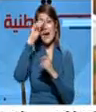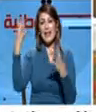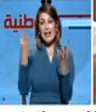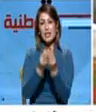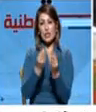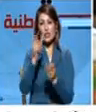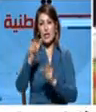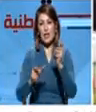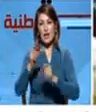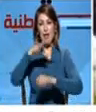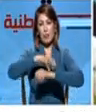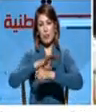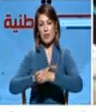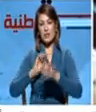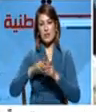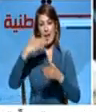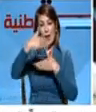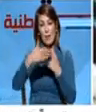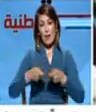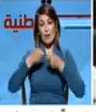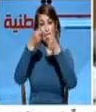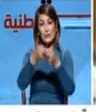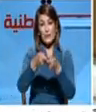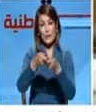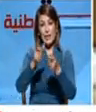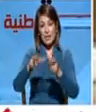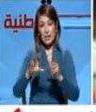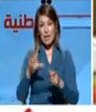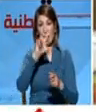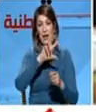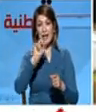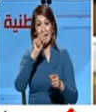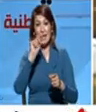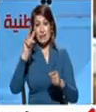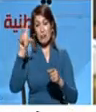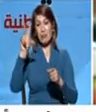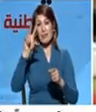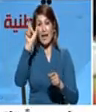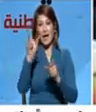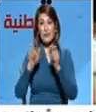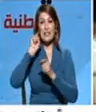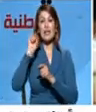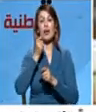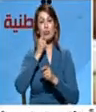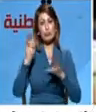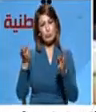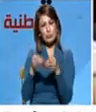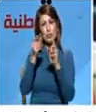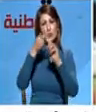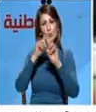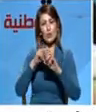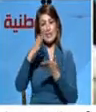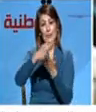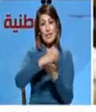من ال المؤمل ان يعني بدايه من يوم 13 ابريل وان شاء الله انه طبعا في الاطار هذا مش